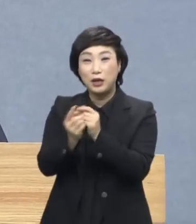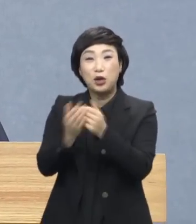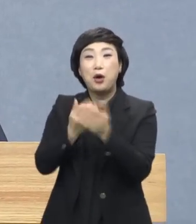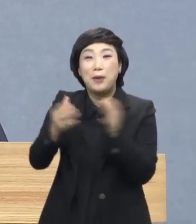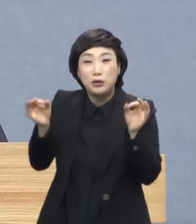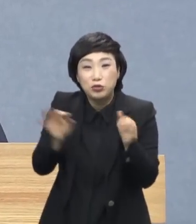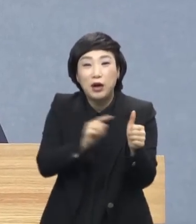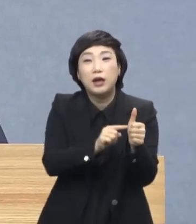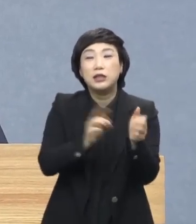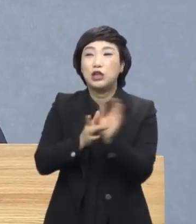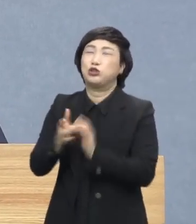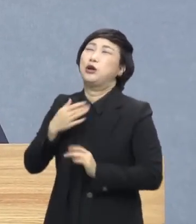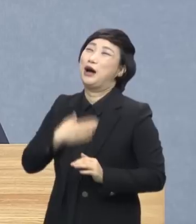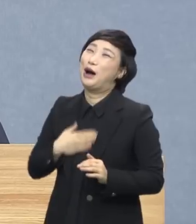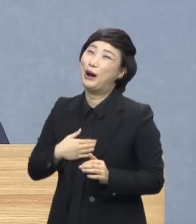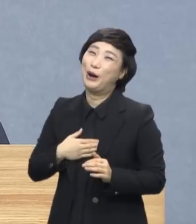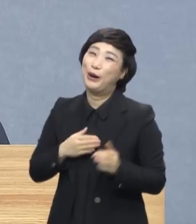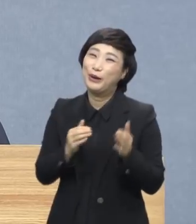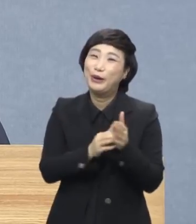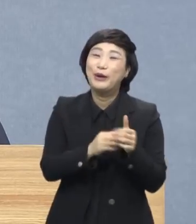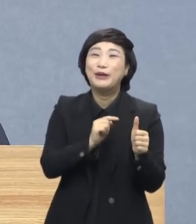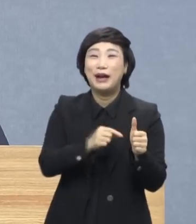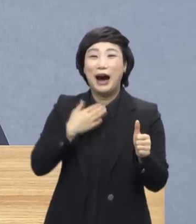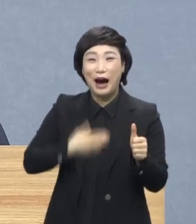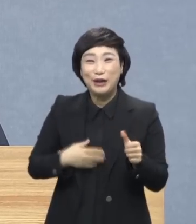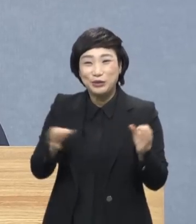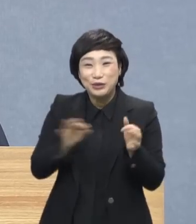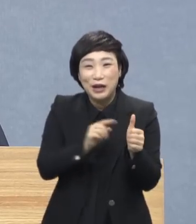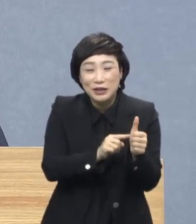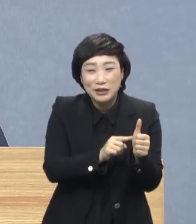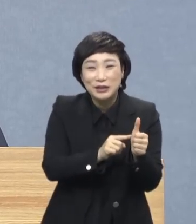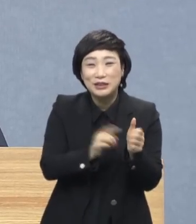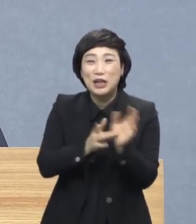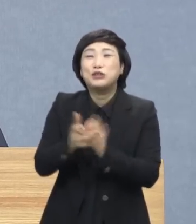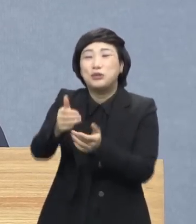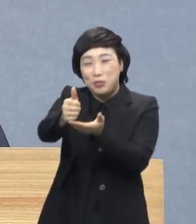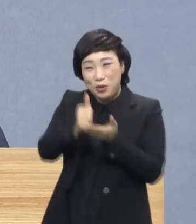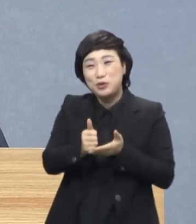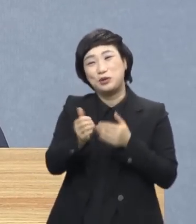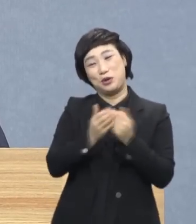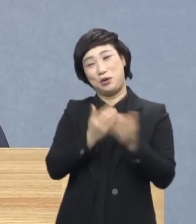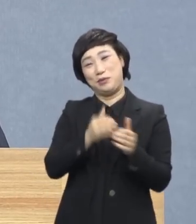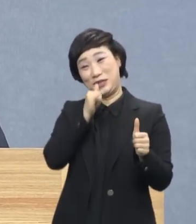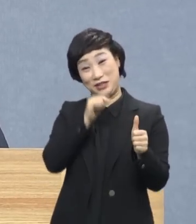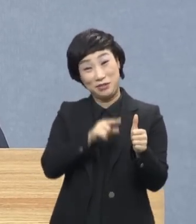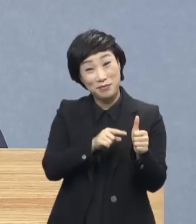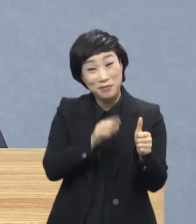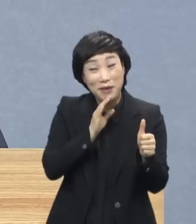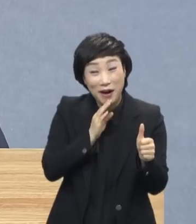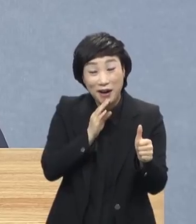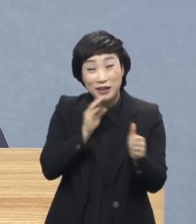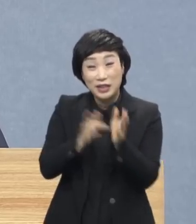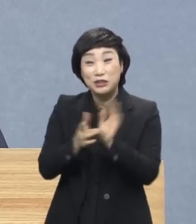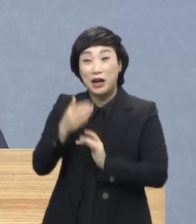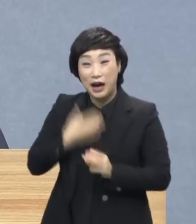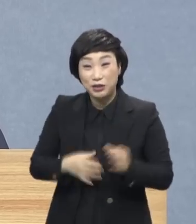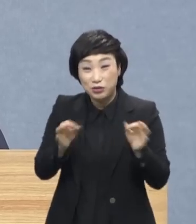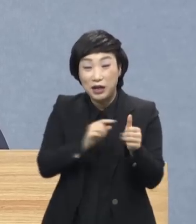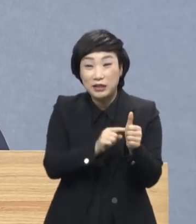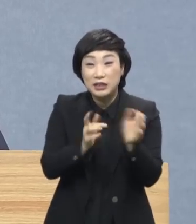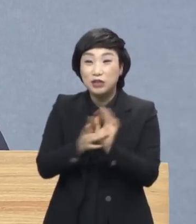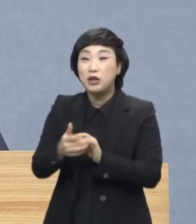순간에 예수님을 알고 아는 순간에 그 안에 예수님을 모시고 경험하고 아는 순간에